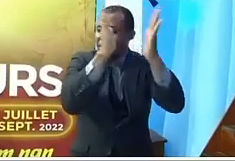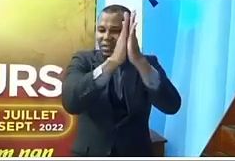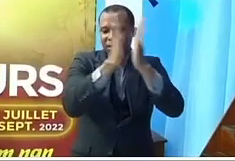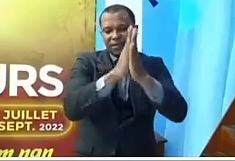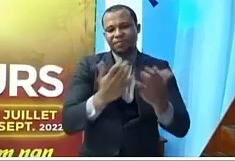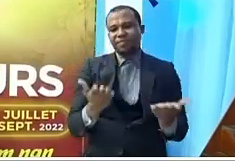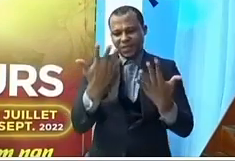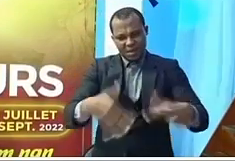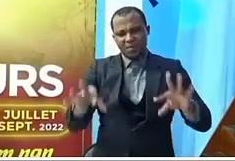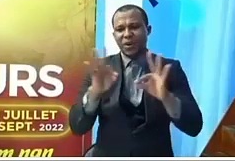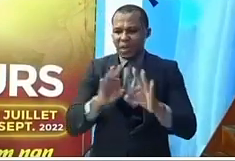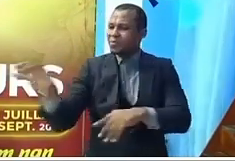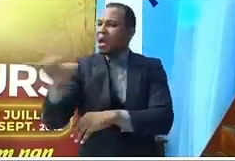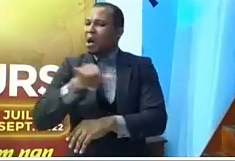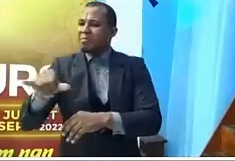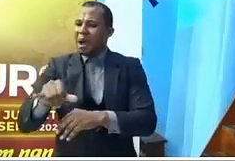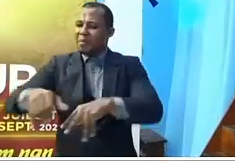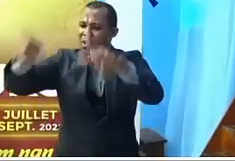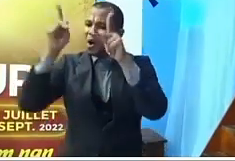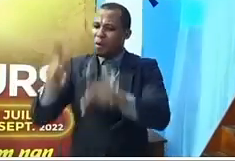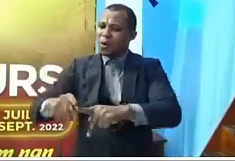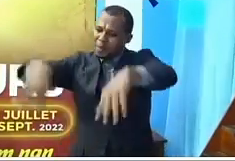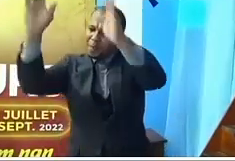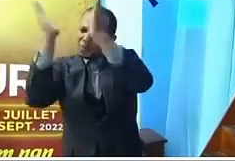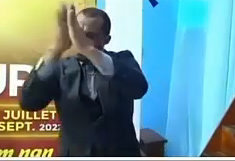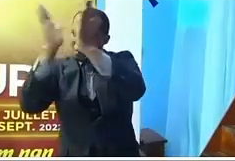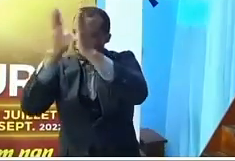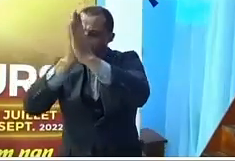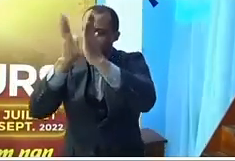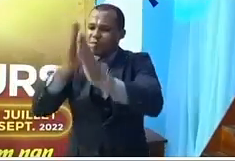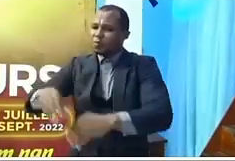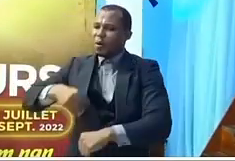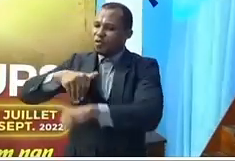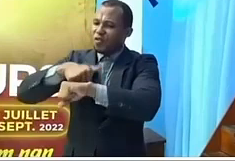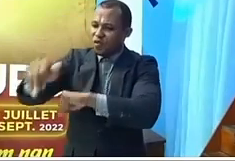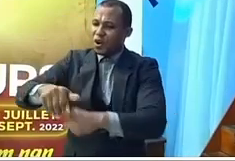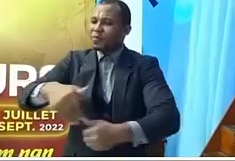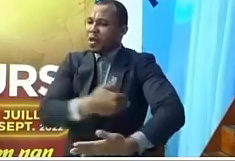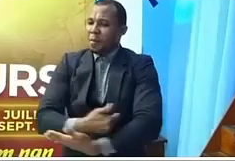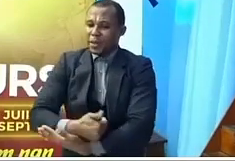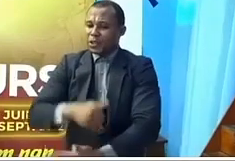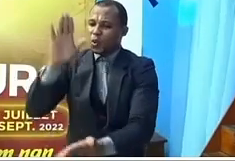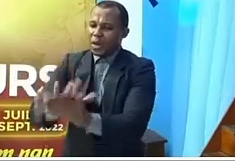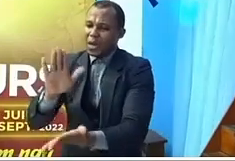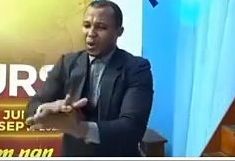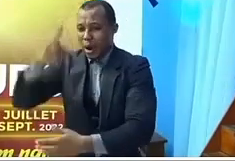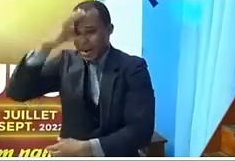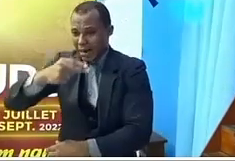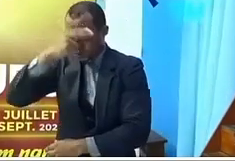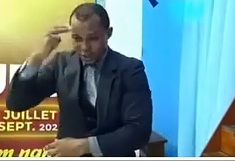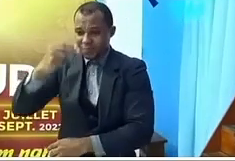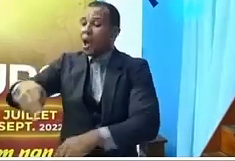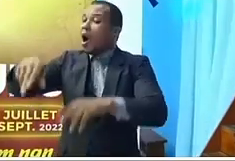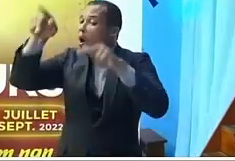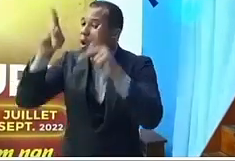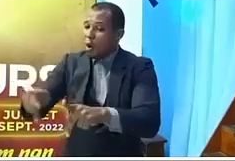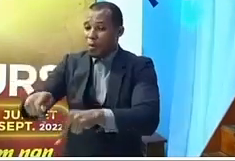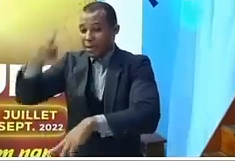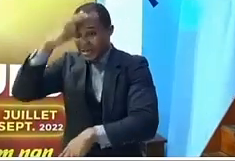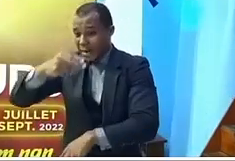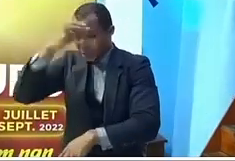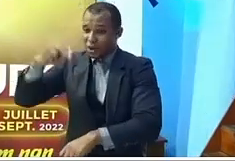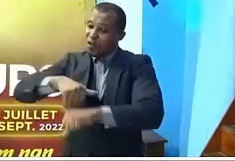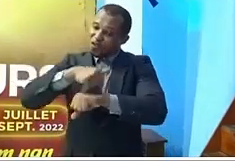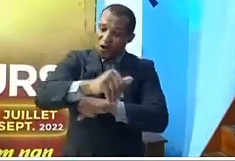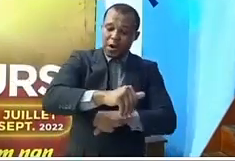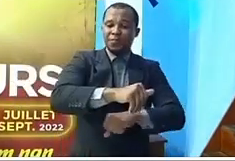référence. Même gens moun capable protestant ou mettre petit dans l'école catholique. Ça dès qu'arrivé tout, yo moun ki catholique met petit dans